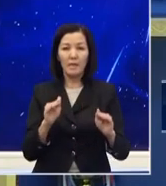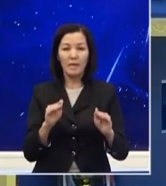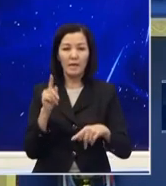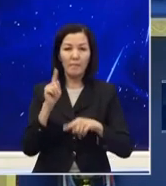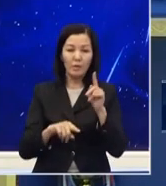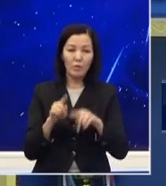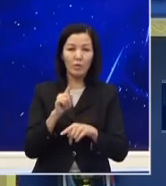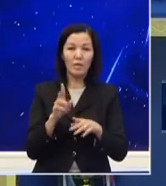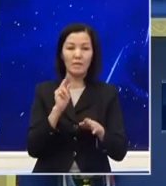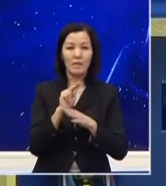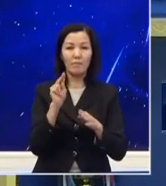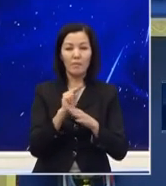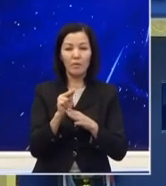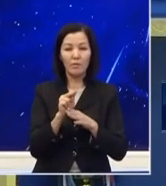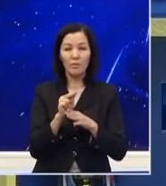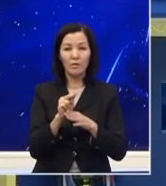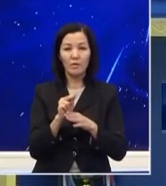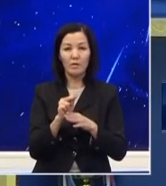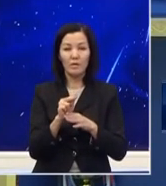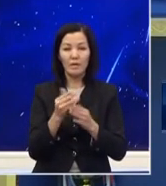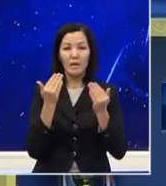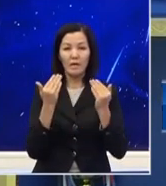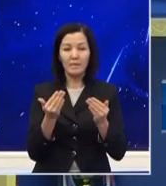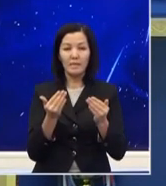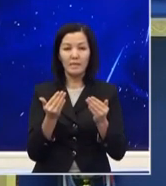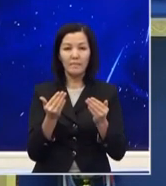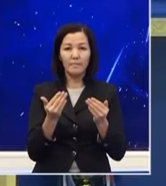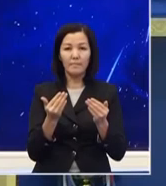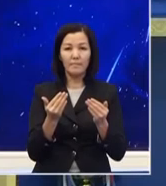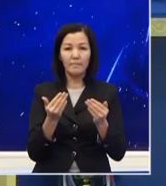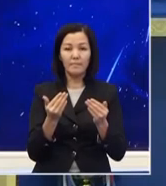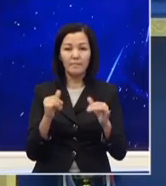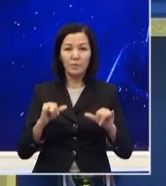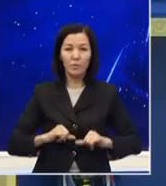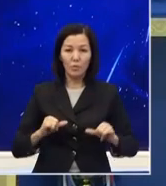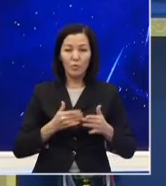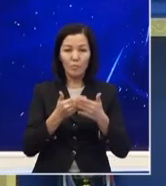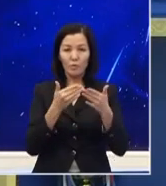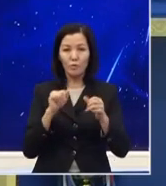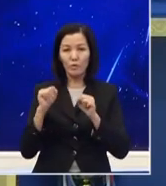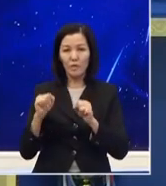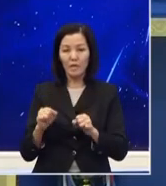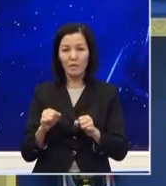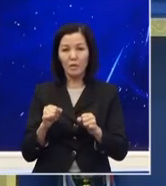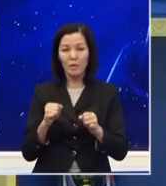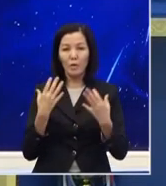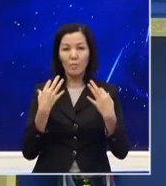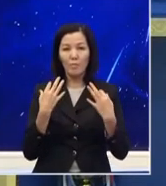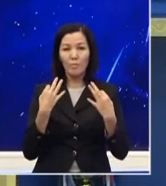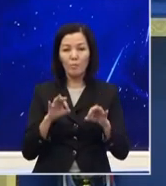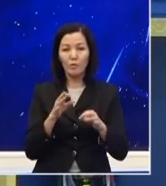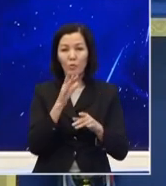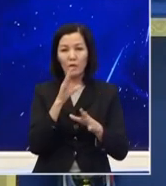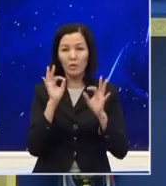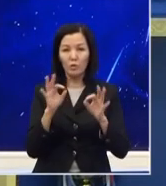тәрбие беру, жаңағы маргиналды және девиантты жастардың арасындағы құқық бұзушылықты алдын алу, және бос уақыттарын тиімді